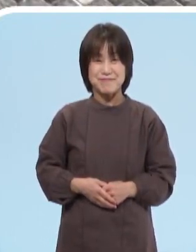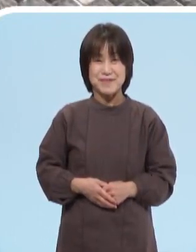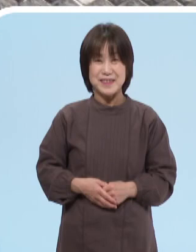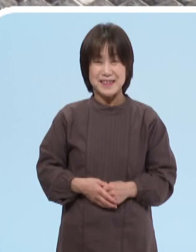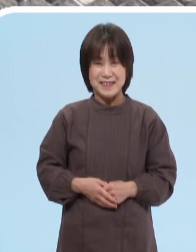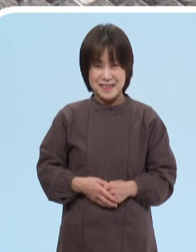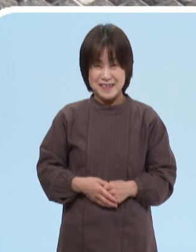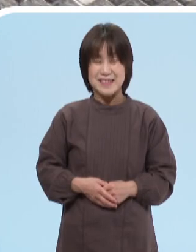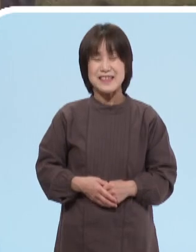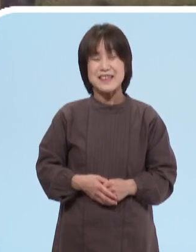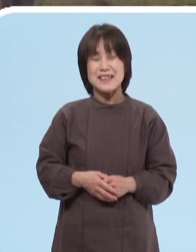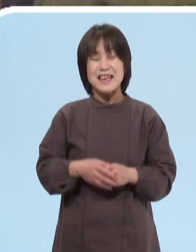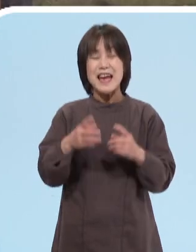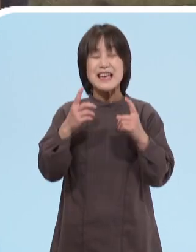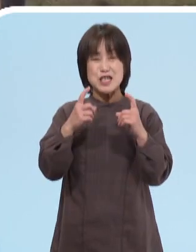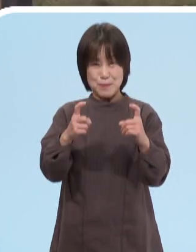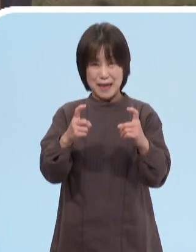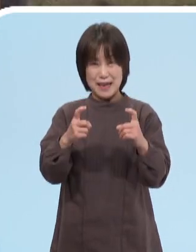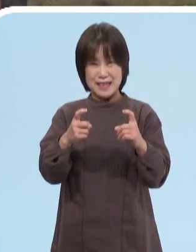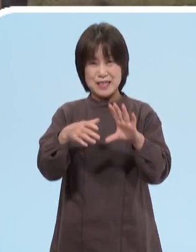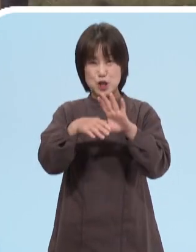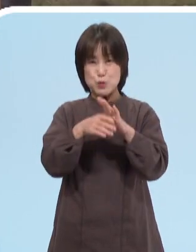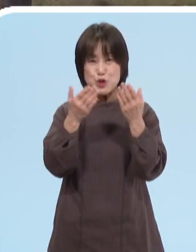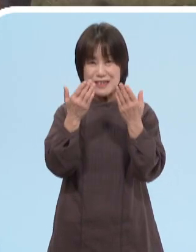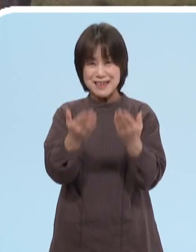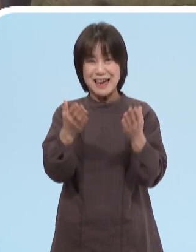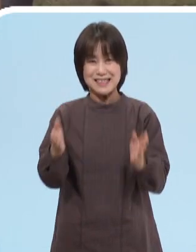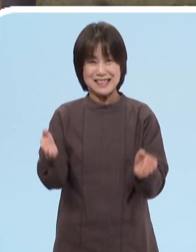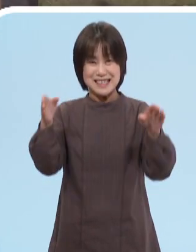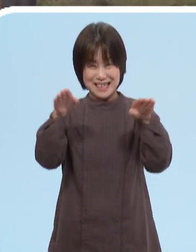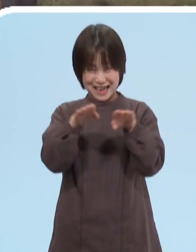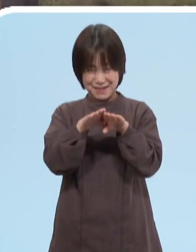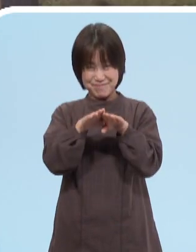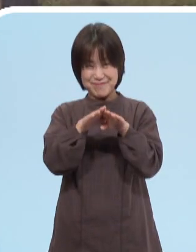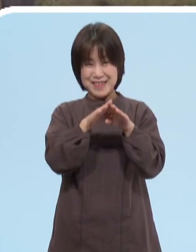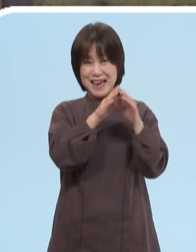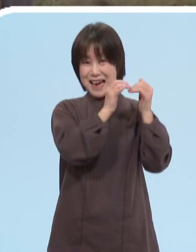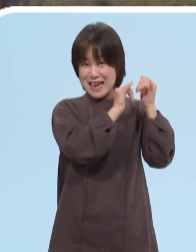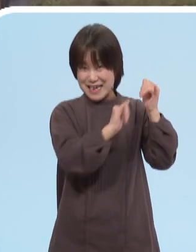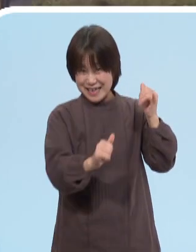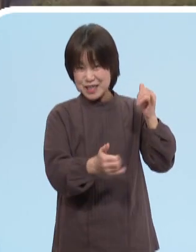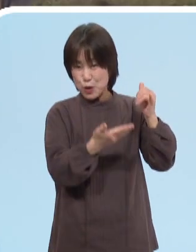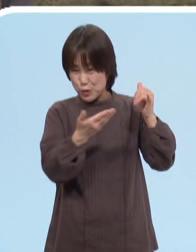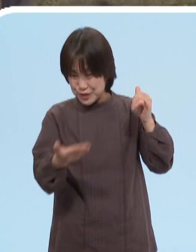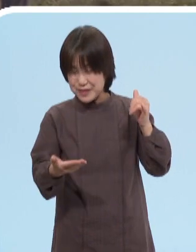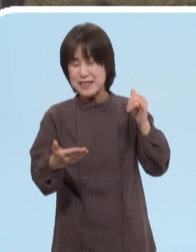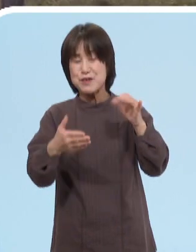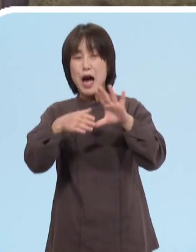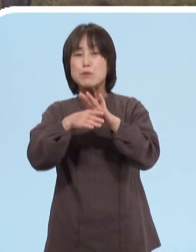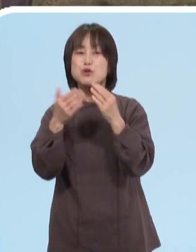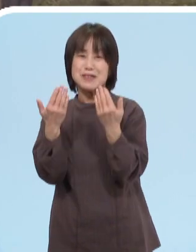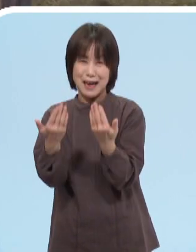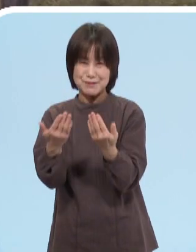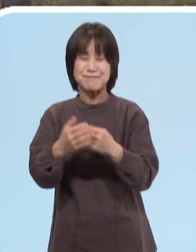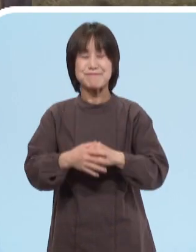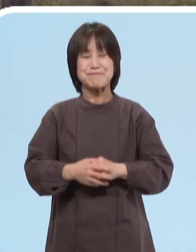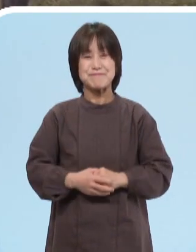というわけで、今度は姫路文学館にやってまいりました。歴史の次は文学です。